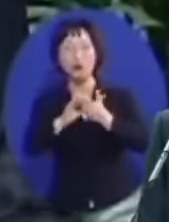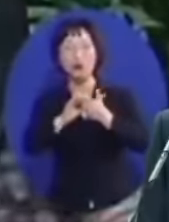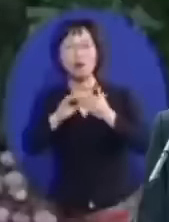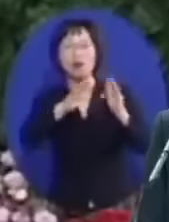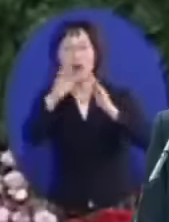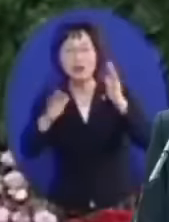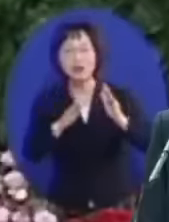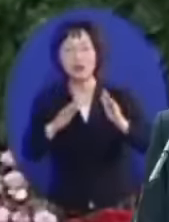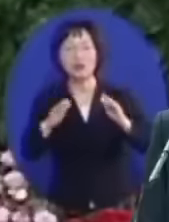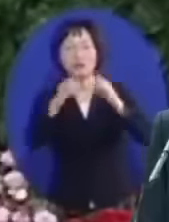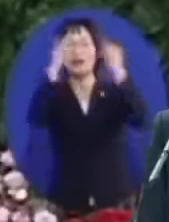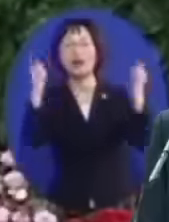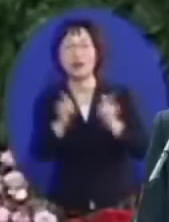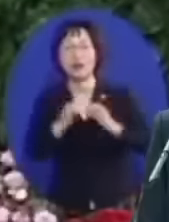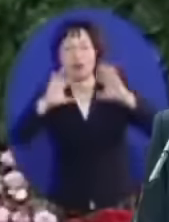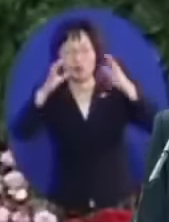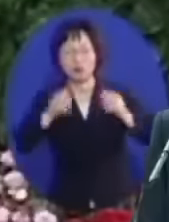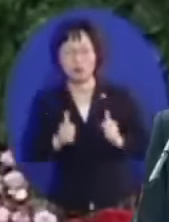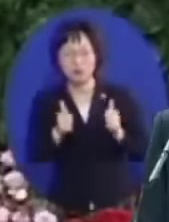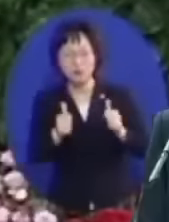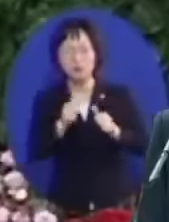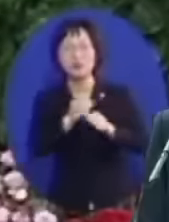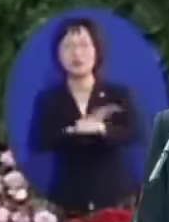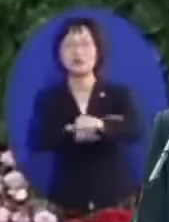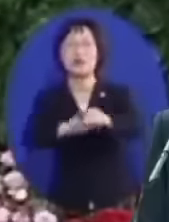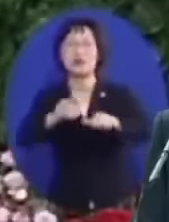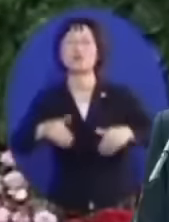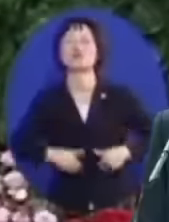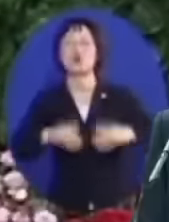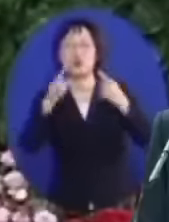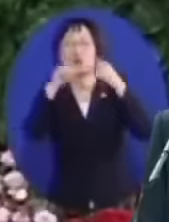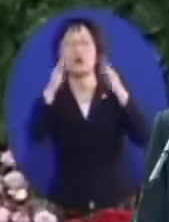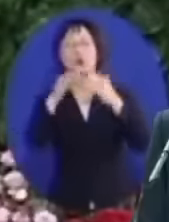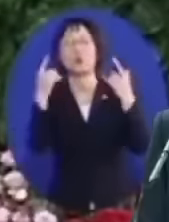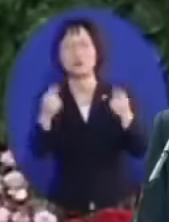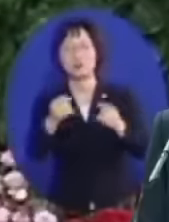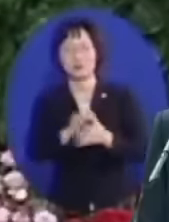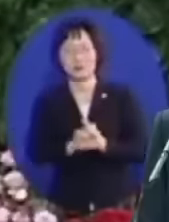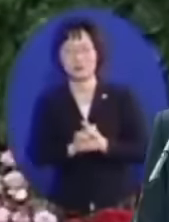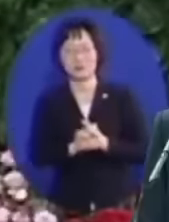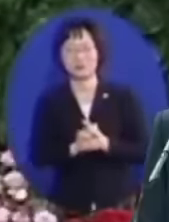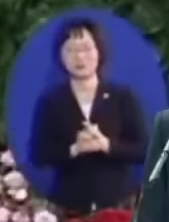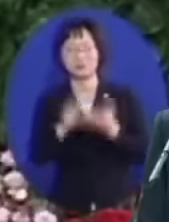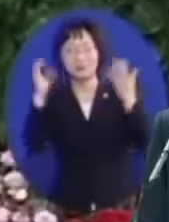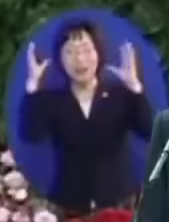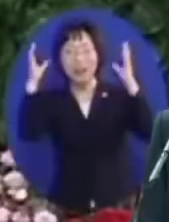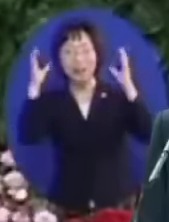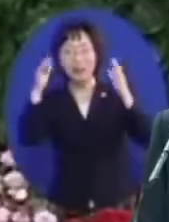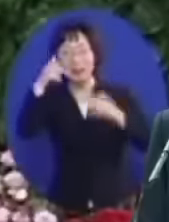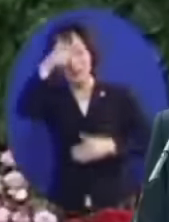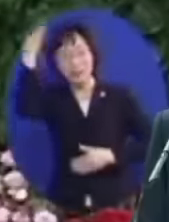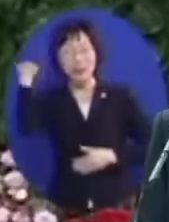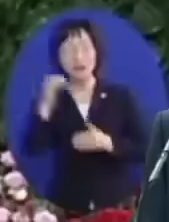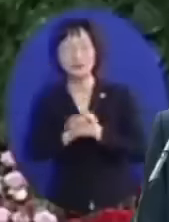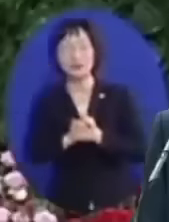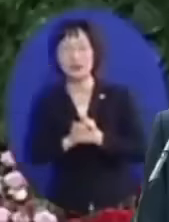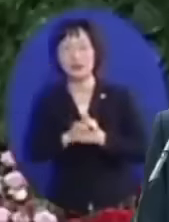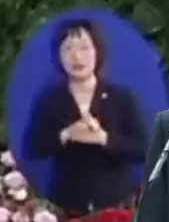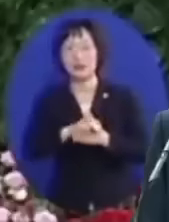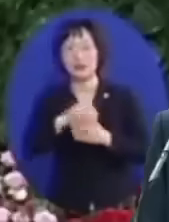국가가 전력을 다해야 합니다. 교회도 마찬가지인 것입니다. 옛날 까르멜 수도원의